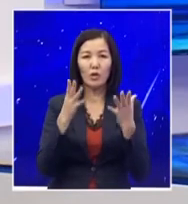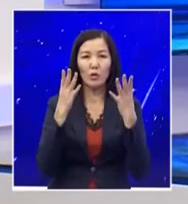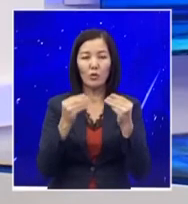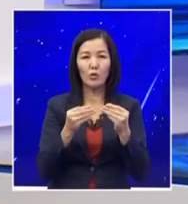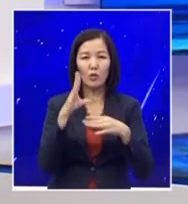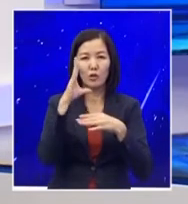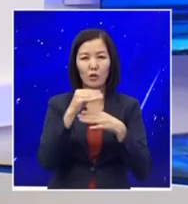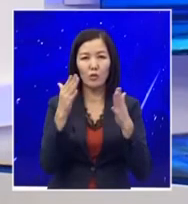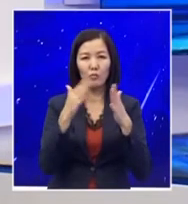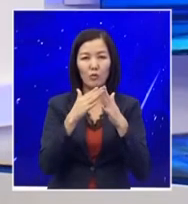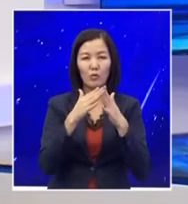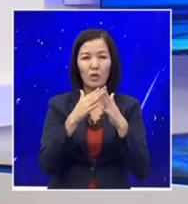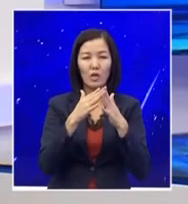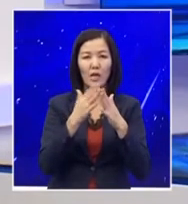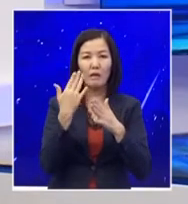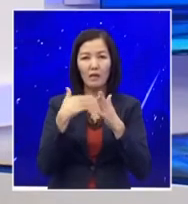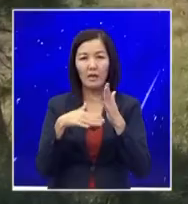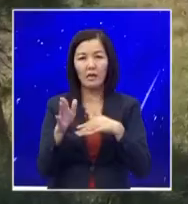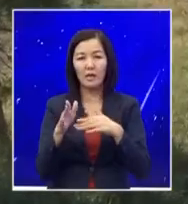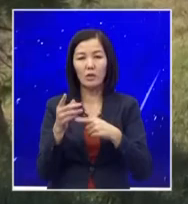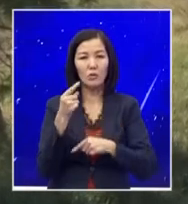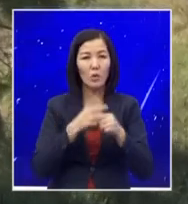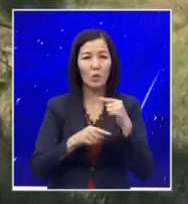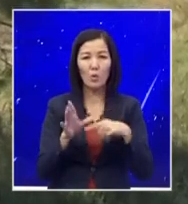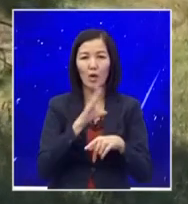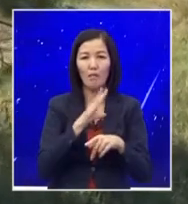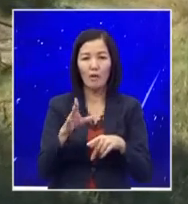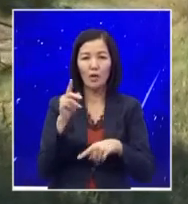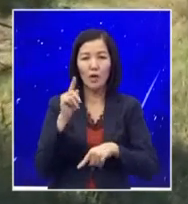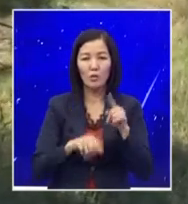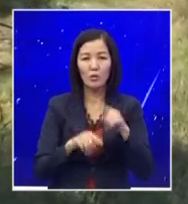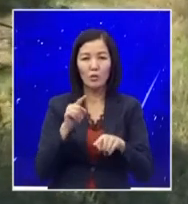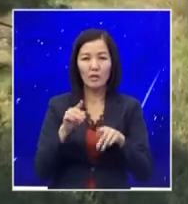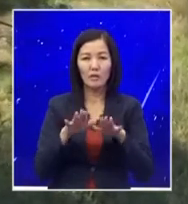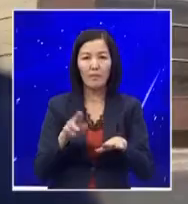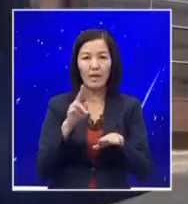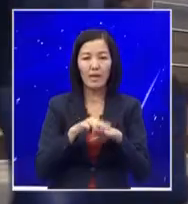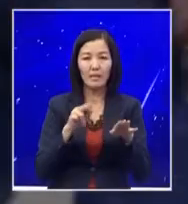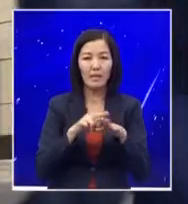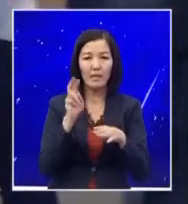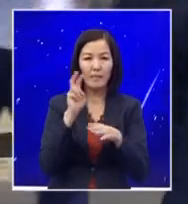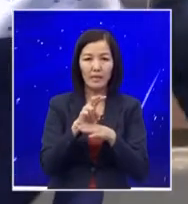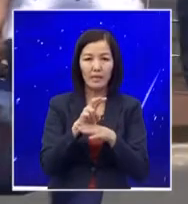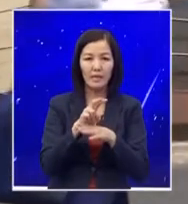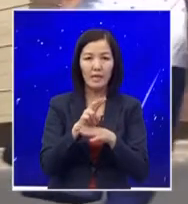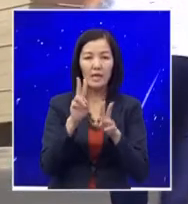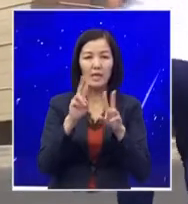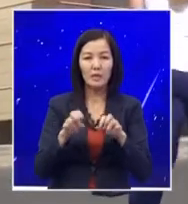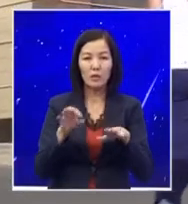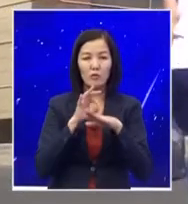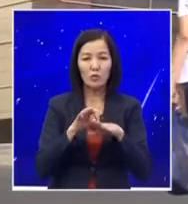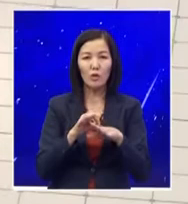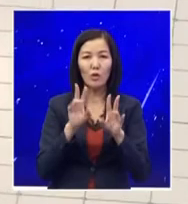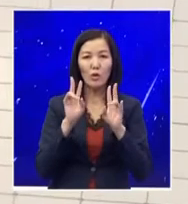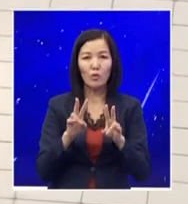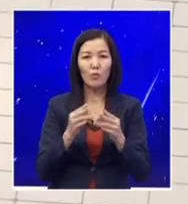күні кешқұрым үйінен шыққан, содан оралмапты. Туыстары жергілікті полиция қызметіне де жүгінген, жан-жақты іздеу жүріп